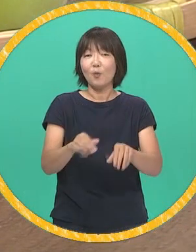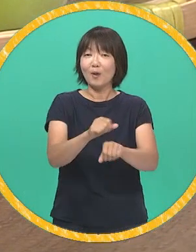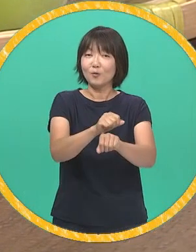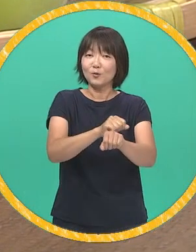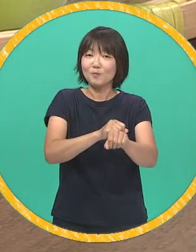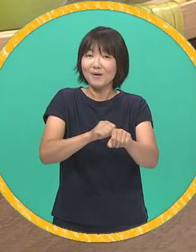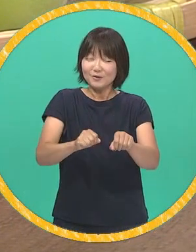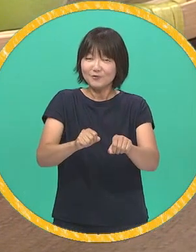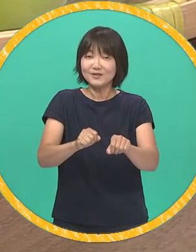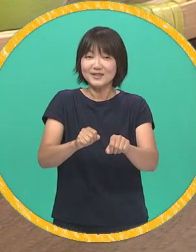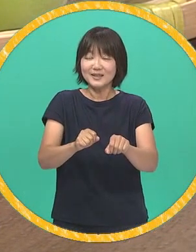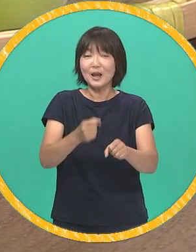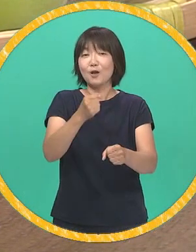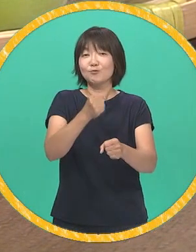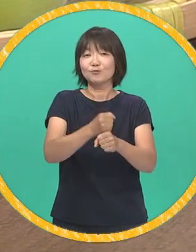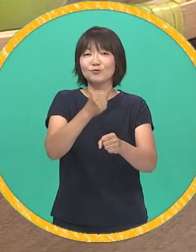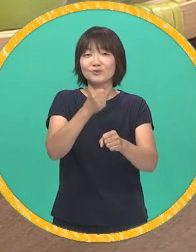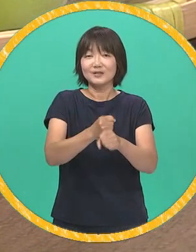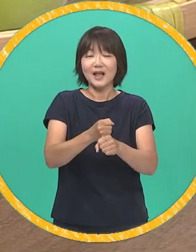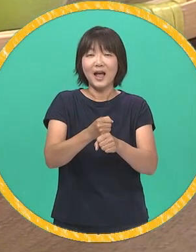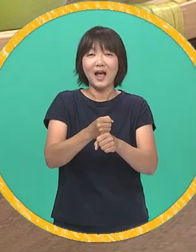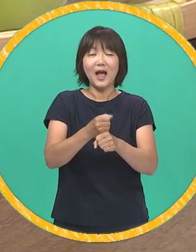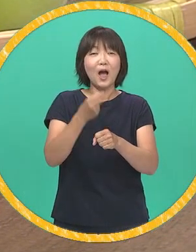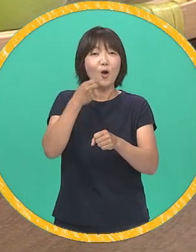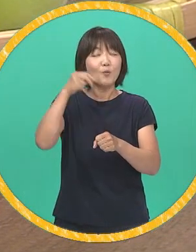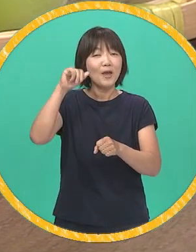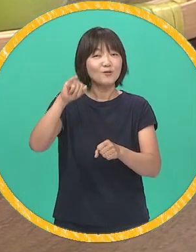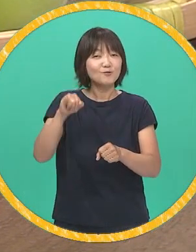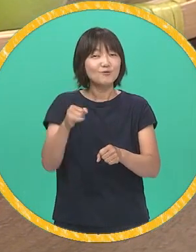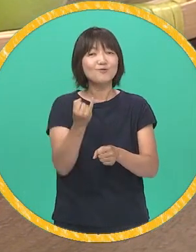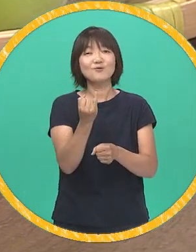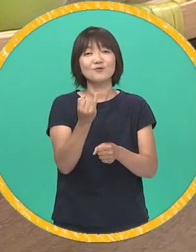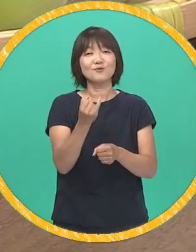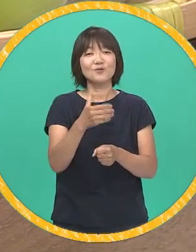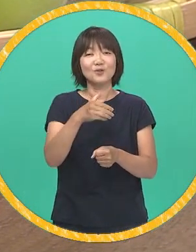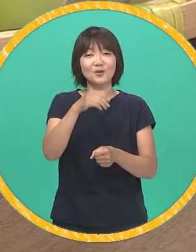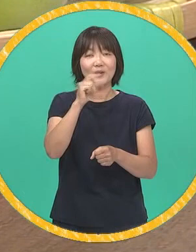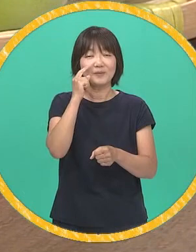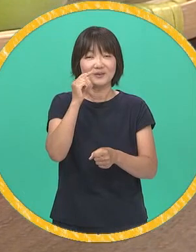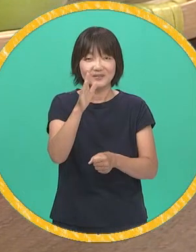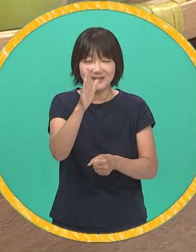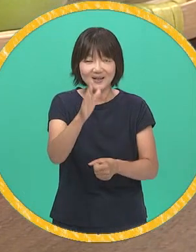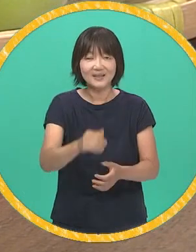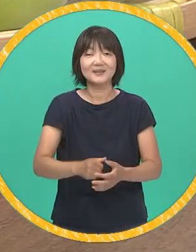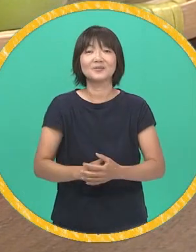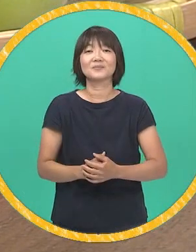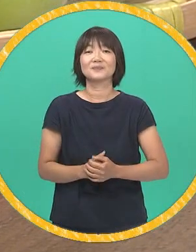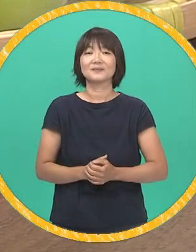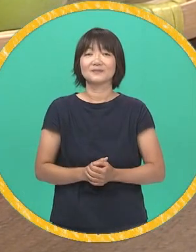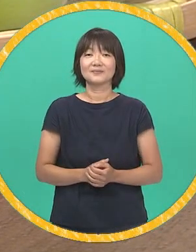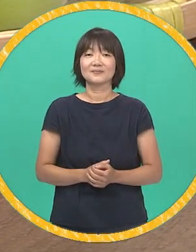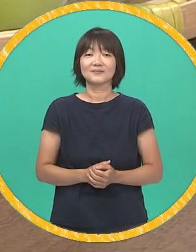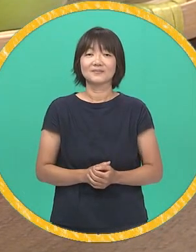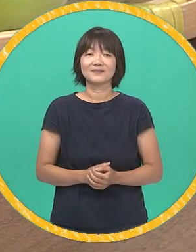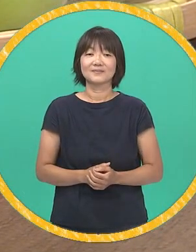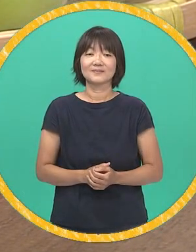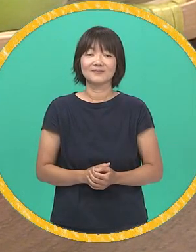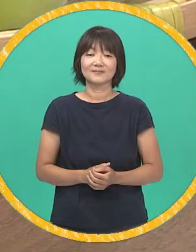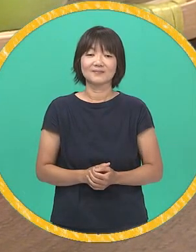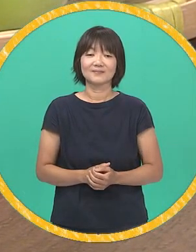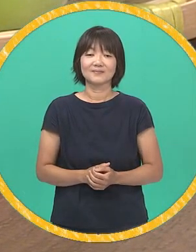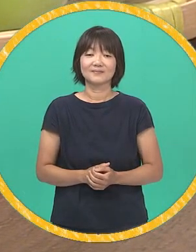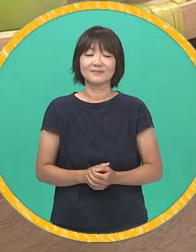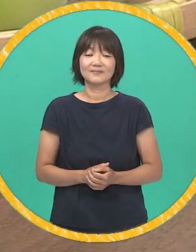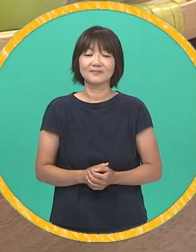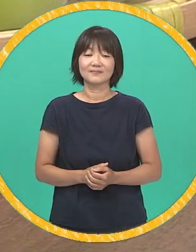にですね水泡ちゃんで作ったこの梅中枢上いたねーいぬやま商事で